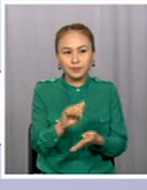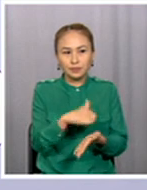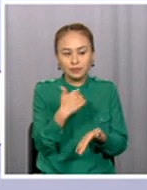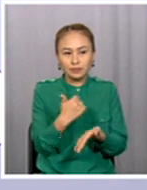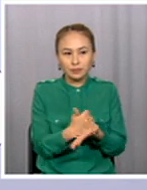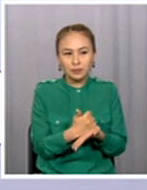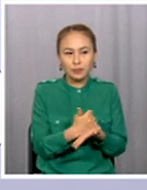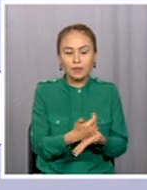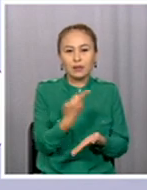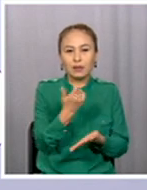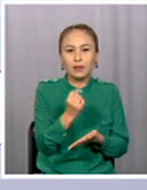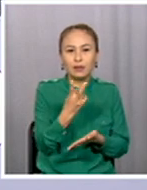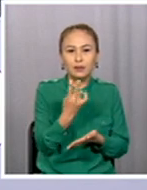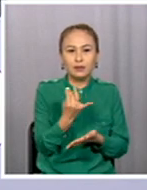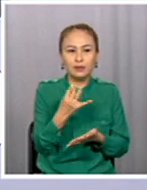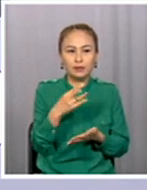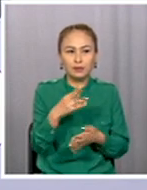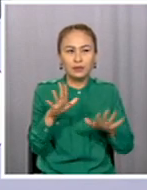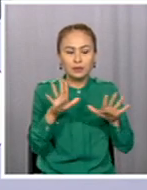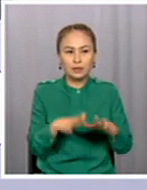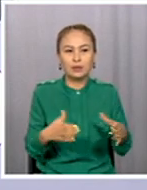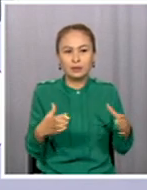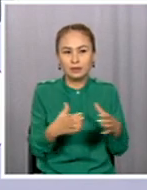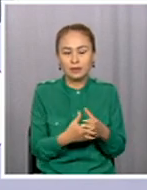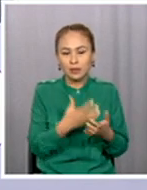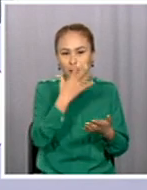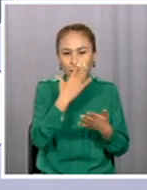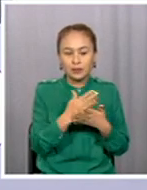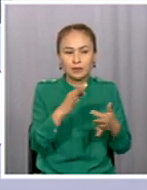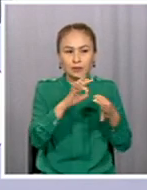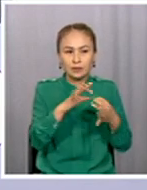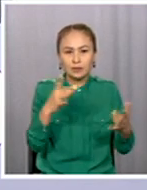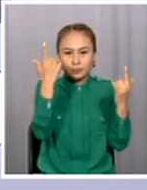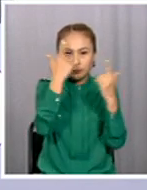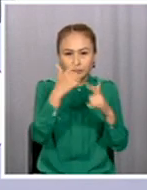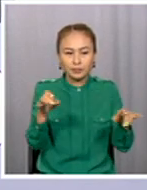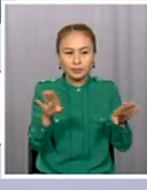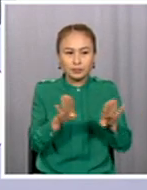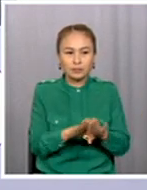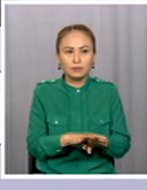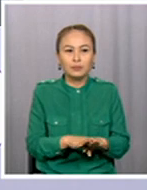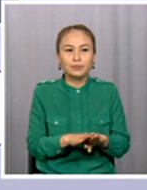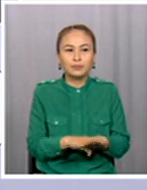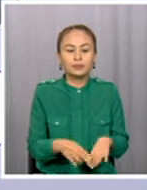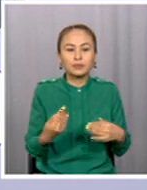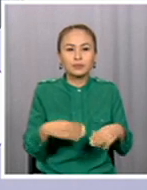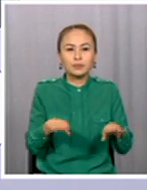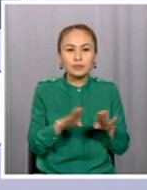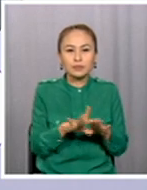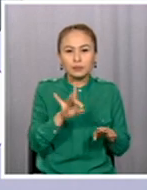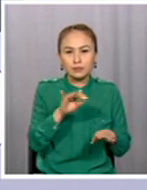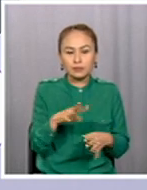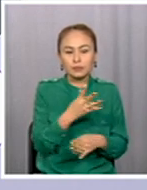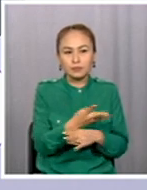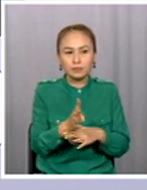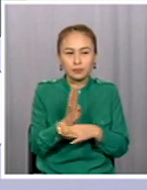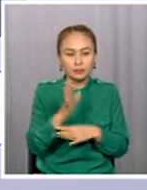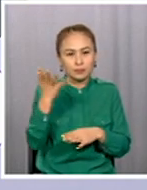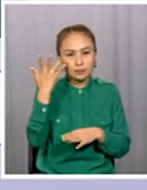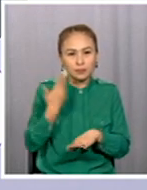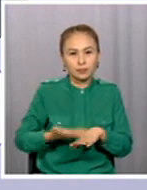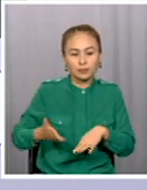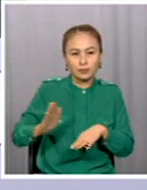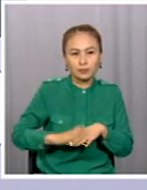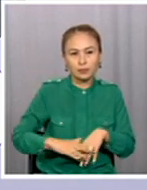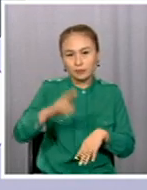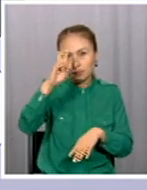бөлігіндегі Галия аймағы өзінің тәуелсіздігін жариялап жатқан болатын. Осындай Рим империясына қиын кезеңде